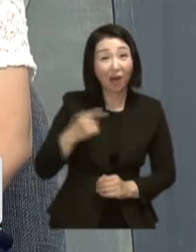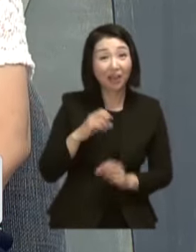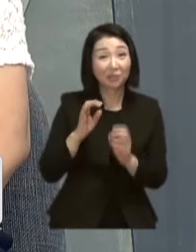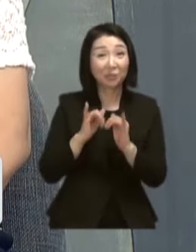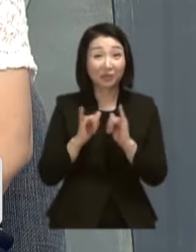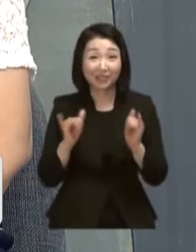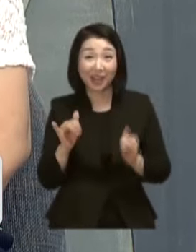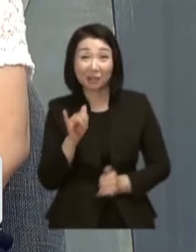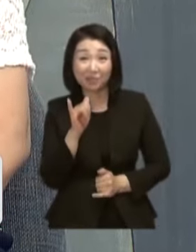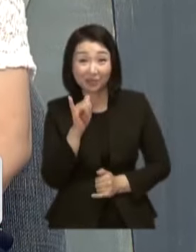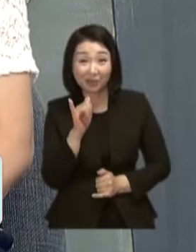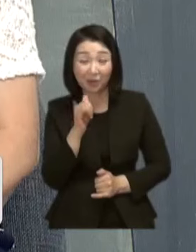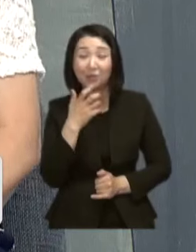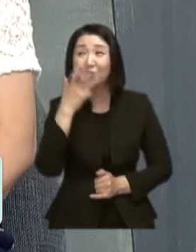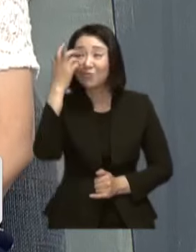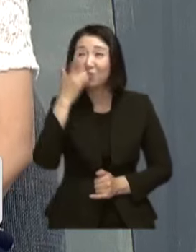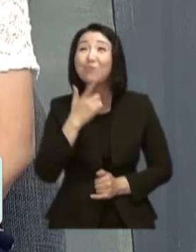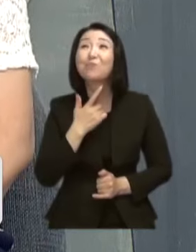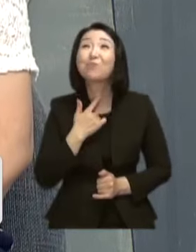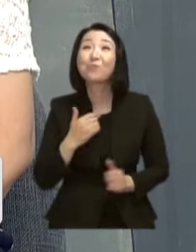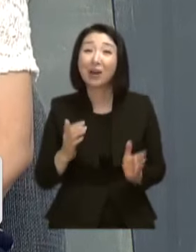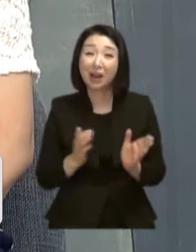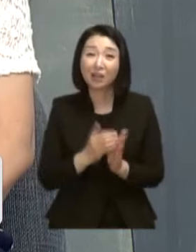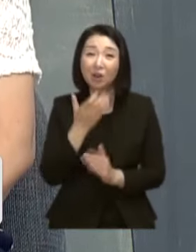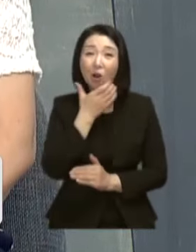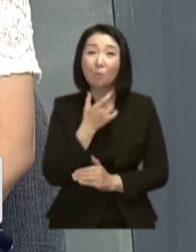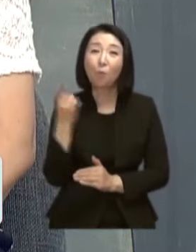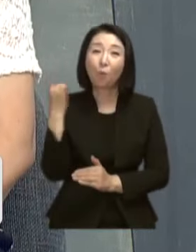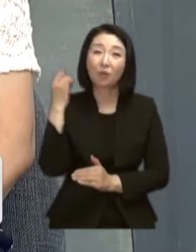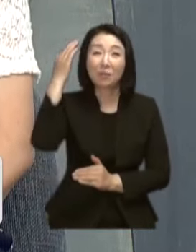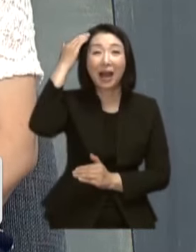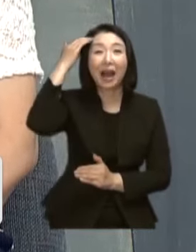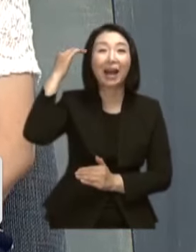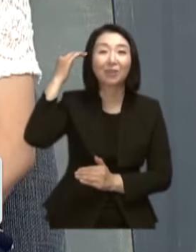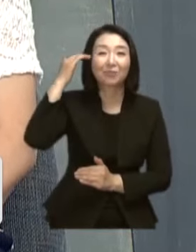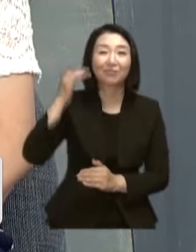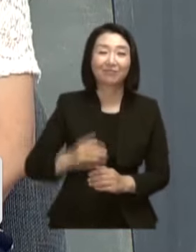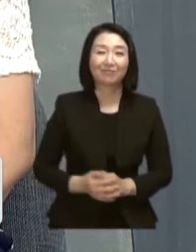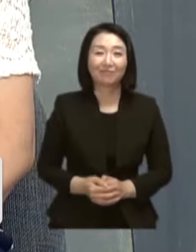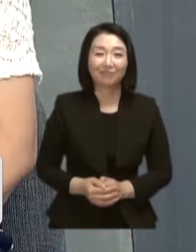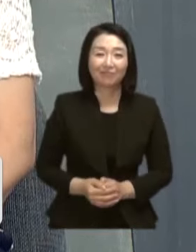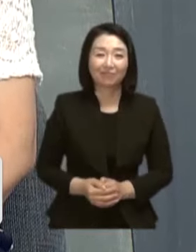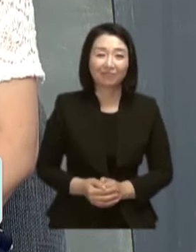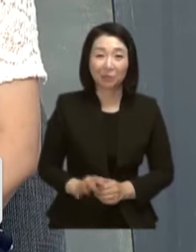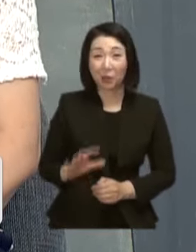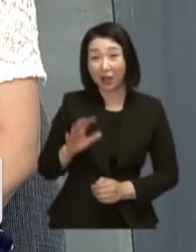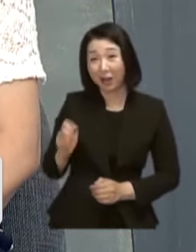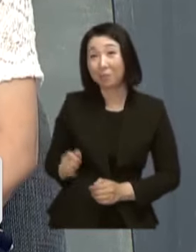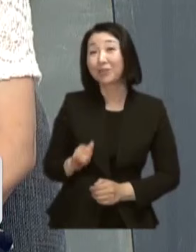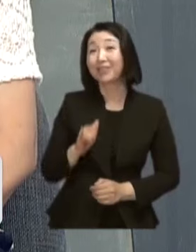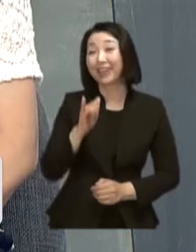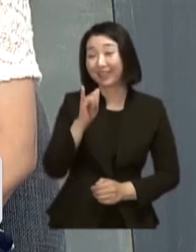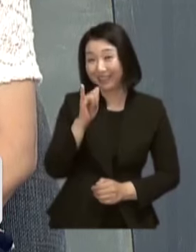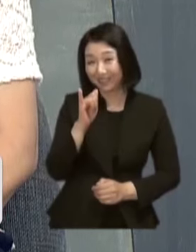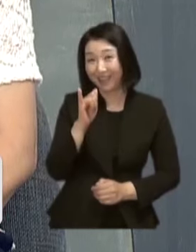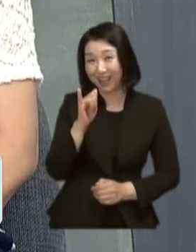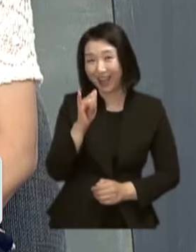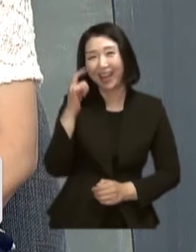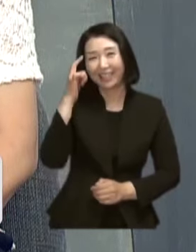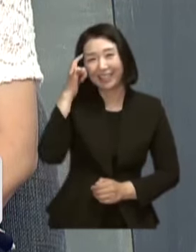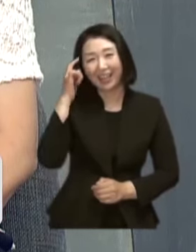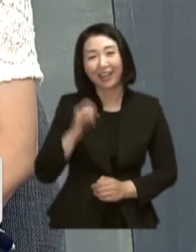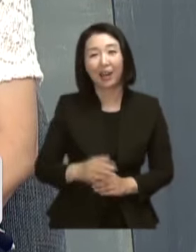선교사님들이 꿈꿨던 그 복음 한국 이게 캄보디아에도 일어나겠다. 네.